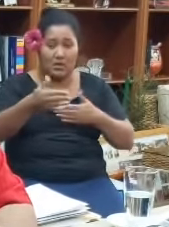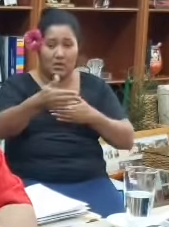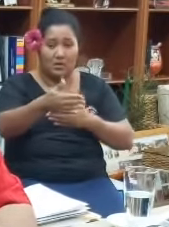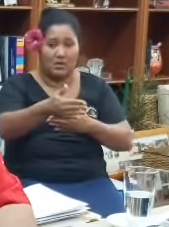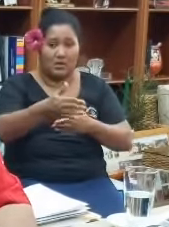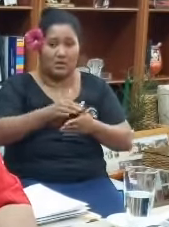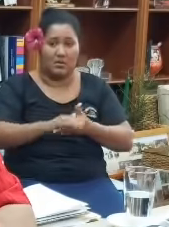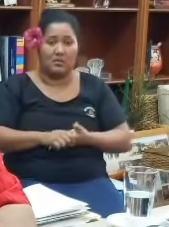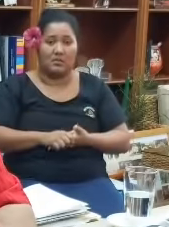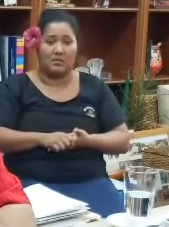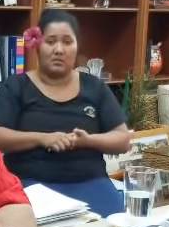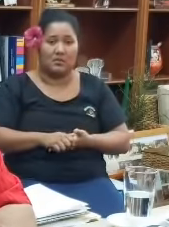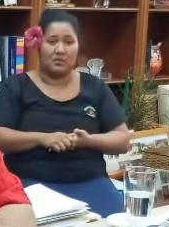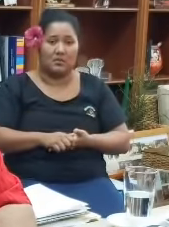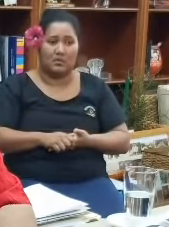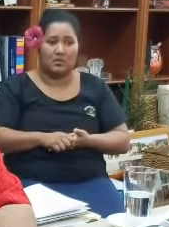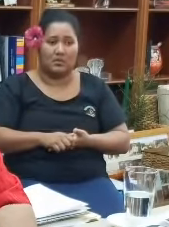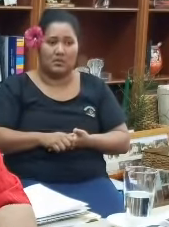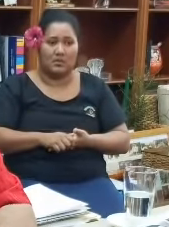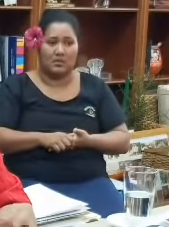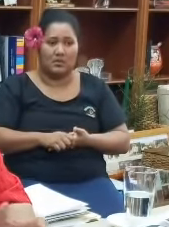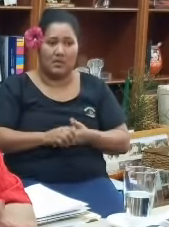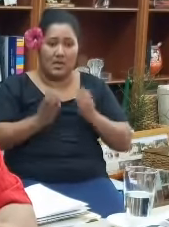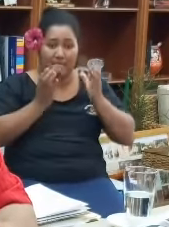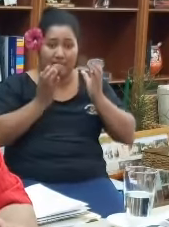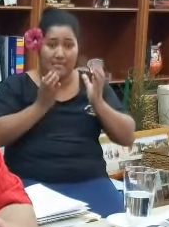ne fiu ko melenia